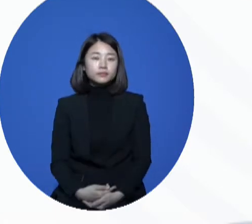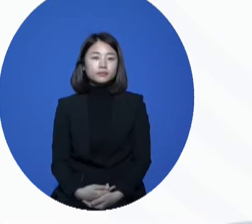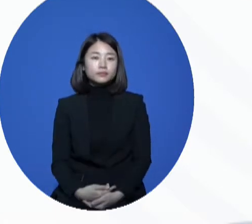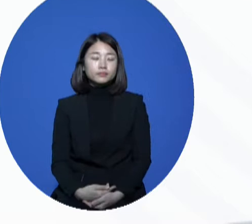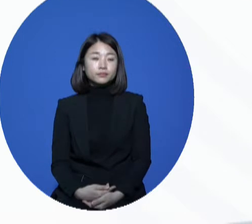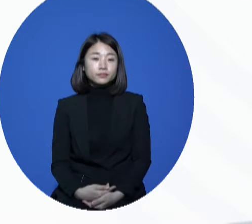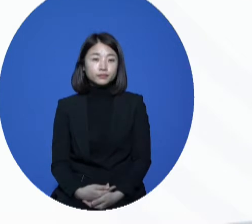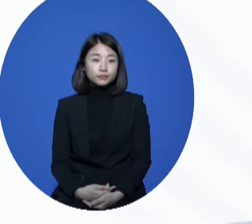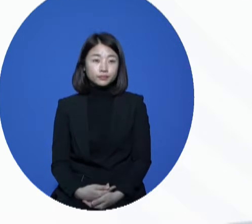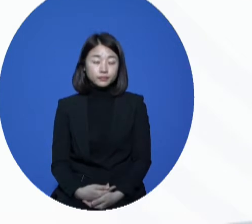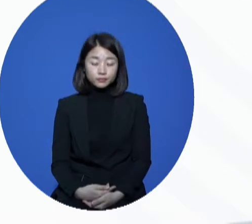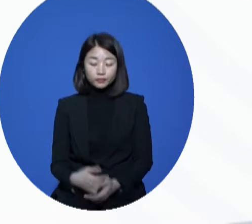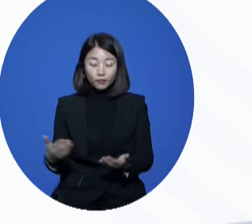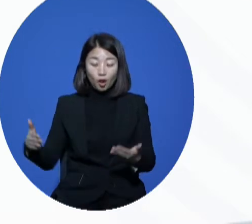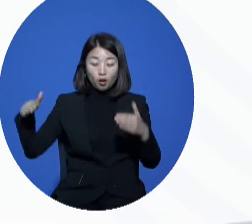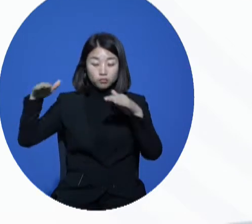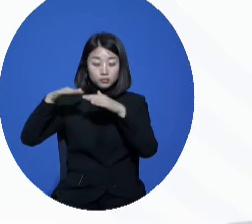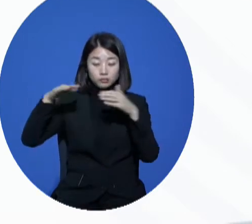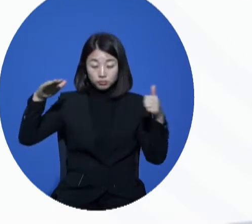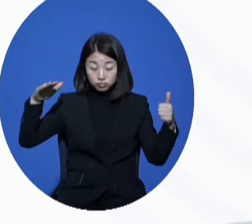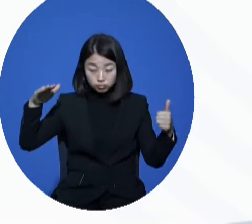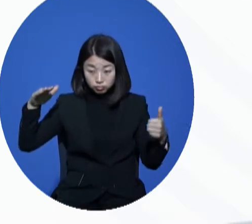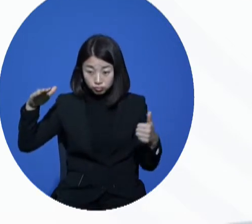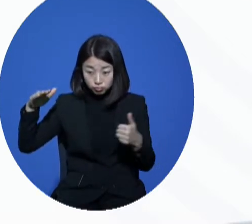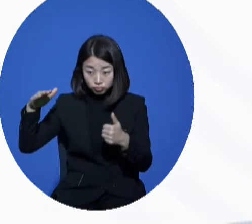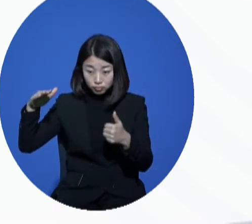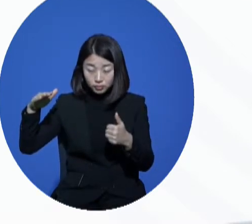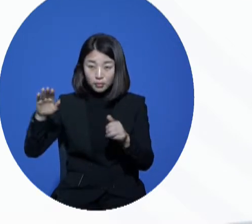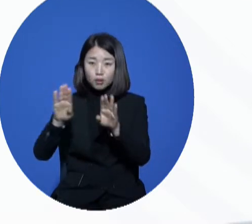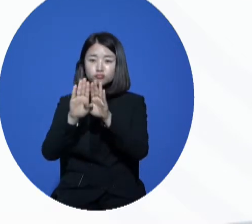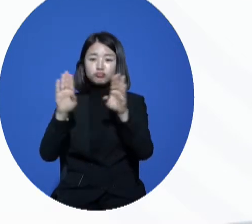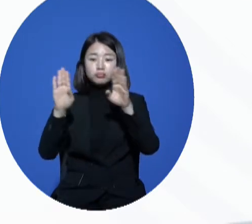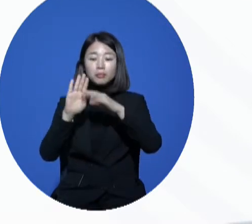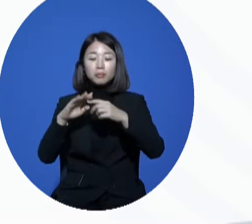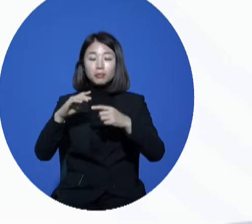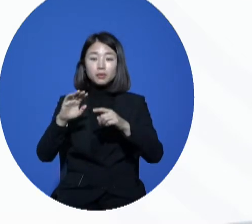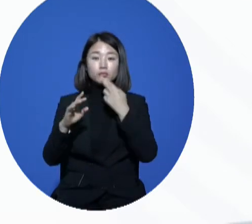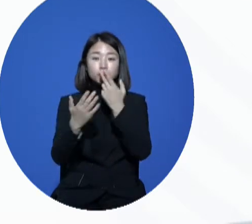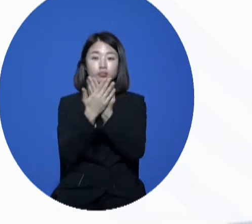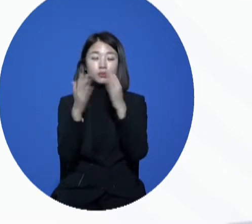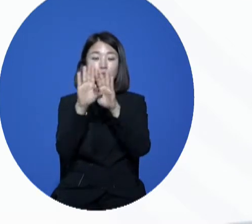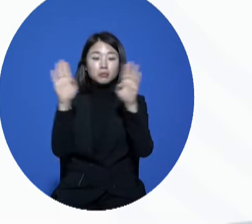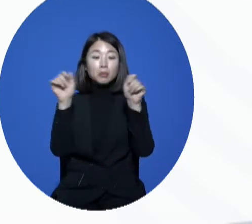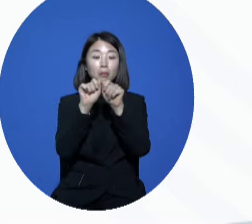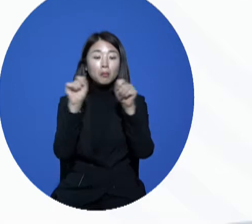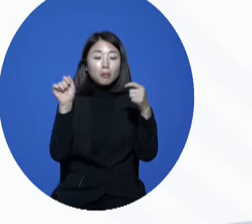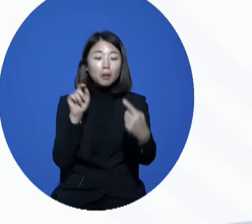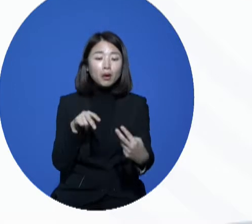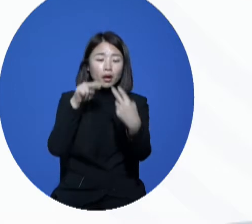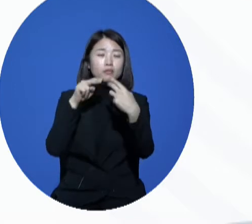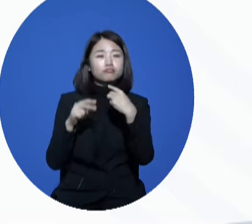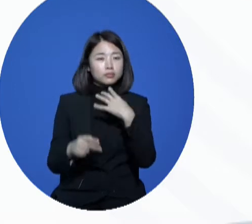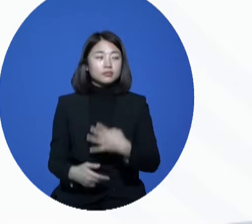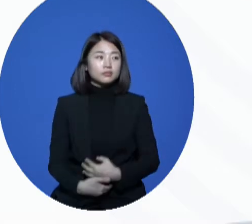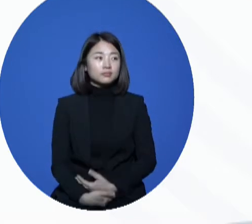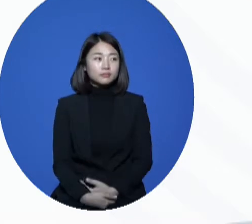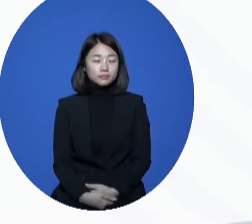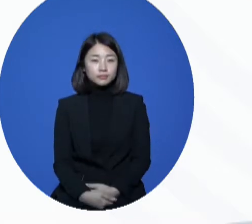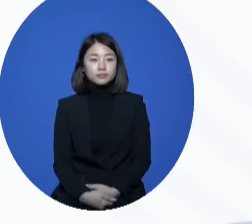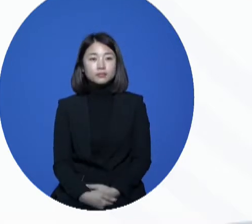그래서 건물까지 가서 창 밖에서, 문 밖에서 그냥 바라볼 수밖에